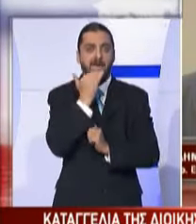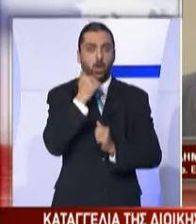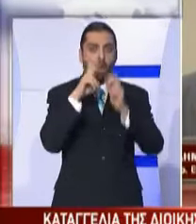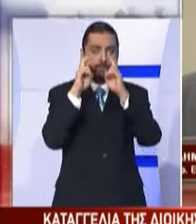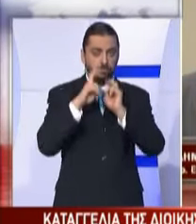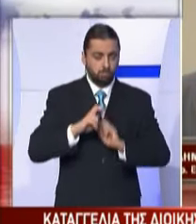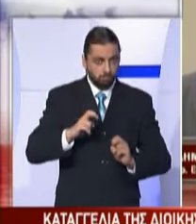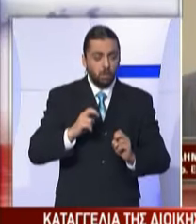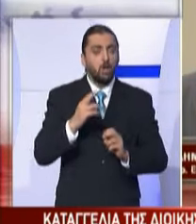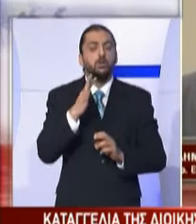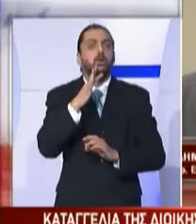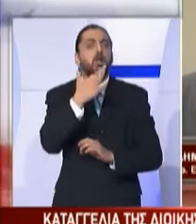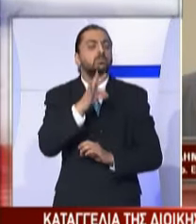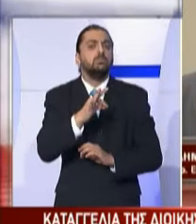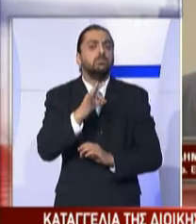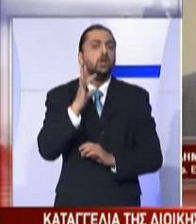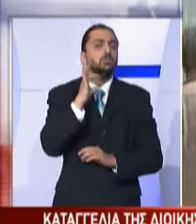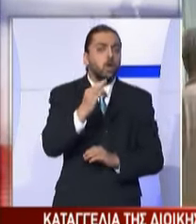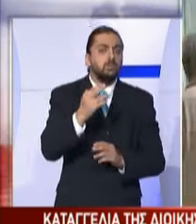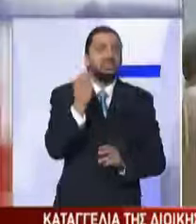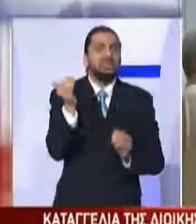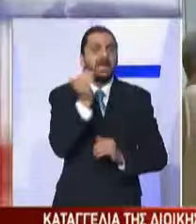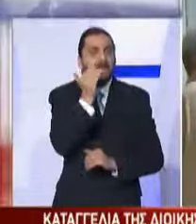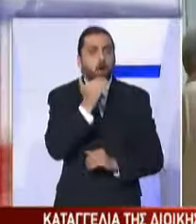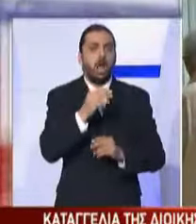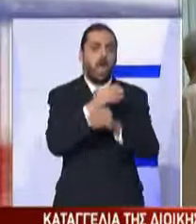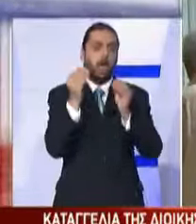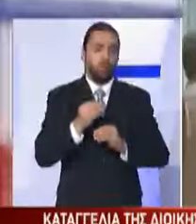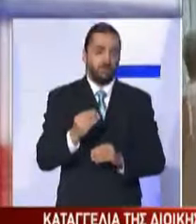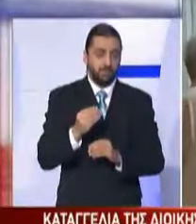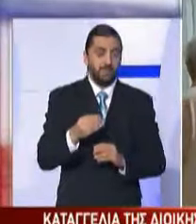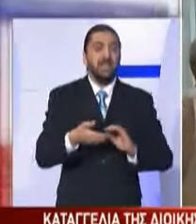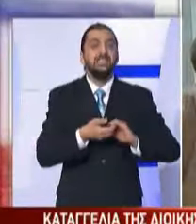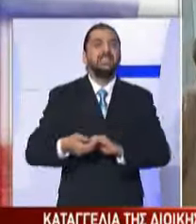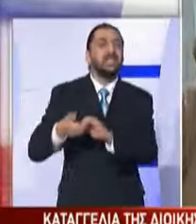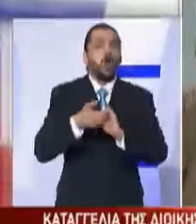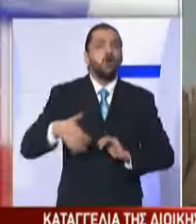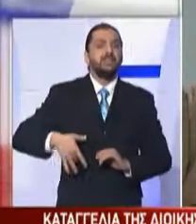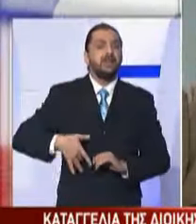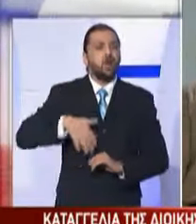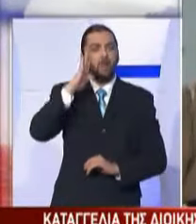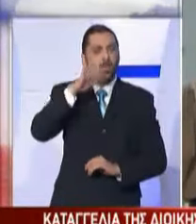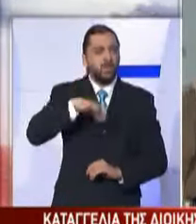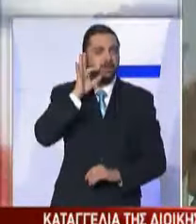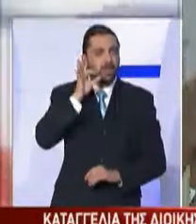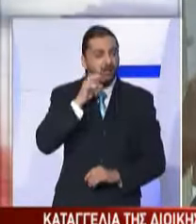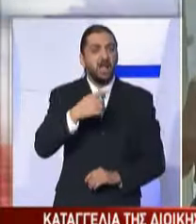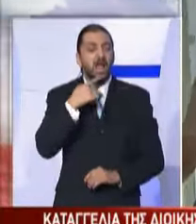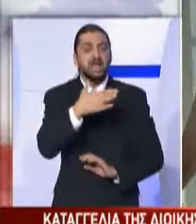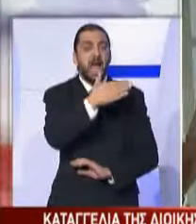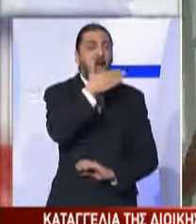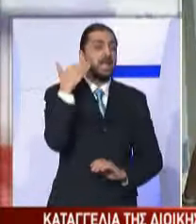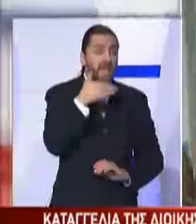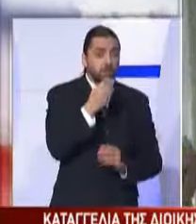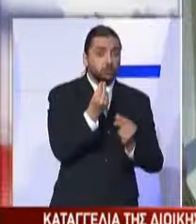δυνατόν συντομότερα ένα αποτέλεσμα. Ο Σύλλογος Νεφροπαθών Θεσσαλονίκης πάντως υπογραμμίζει πως η προσέγγιση της διοίκησης του ΑΧΕΠΑ δεν ήταν